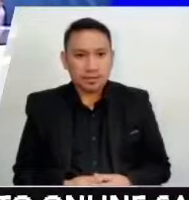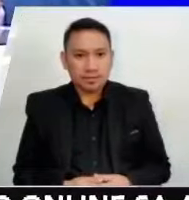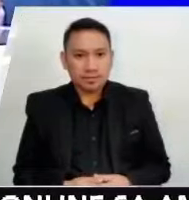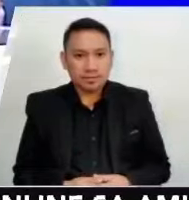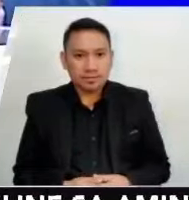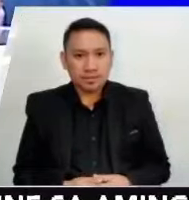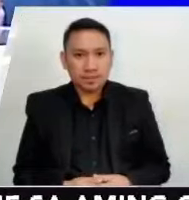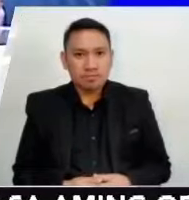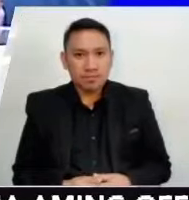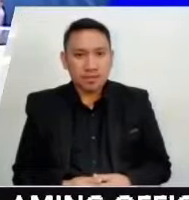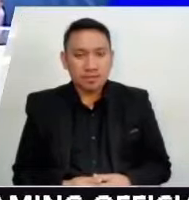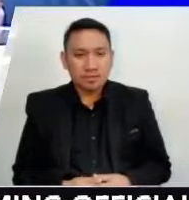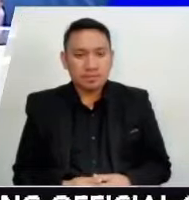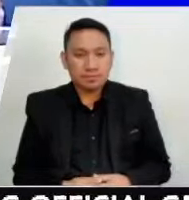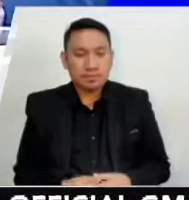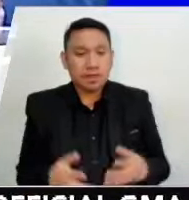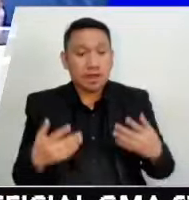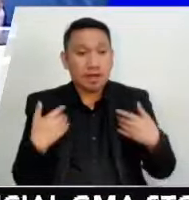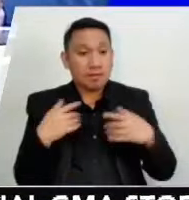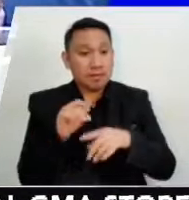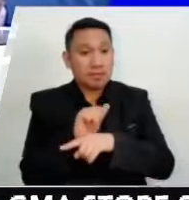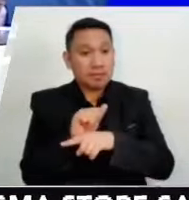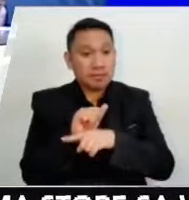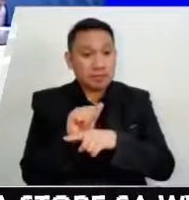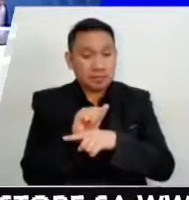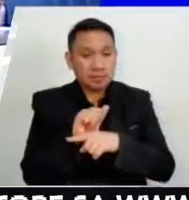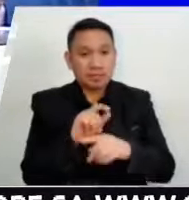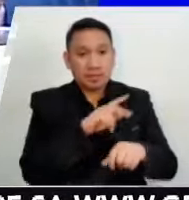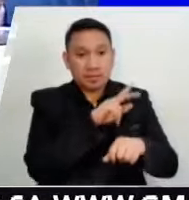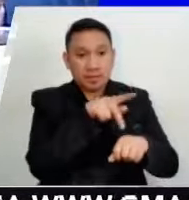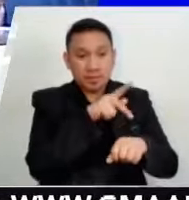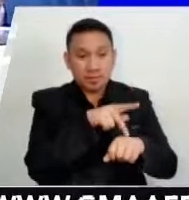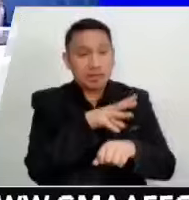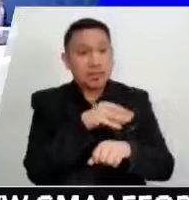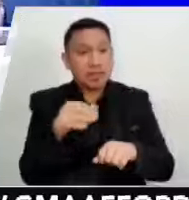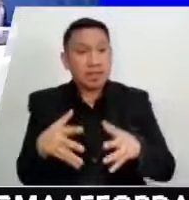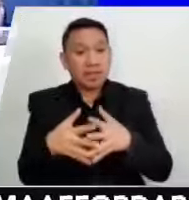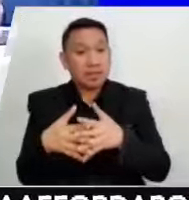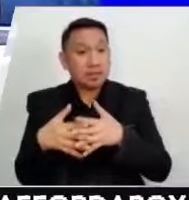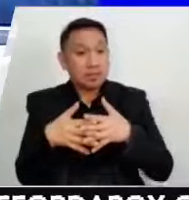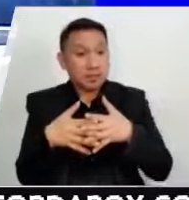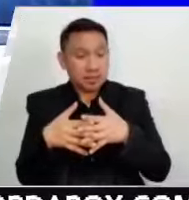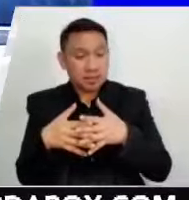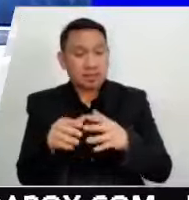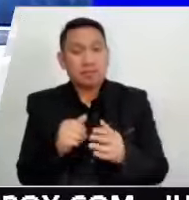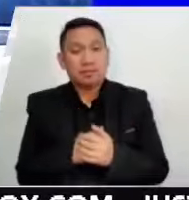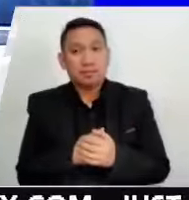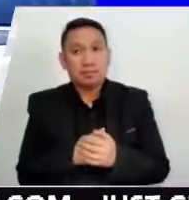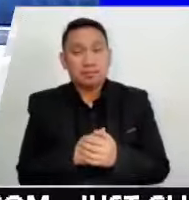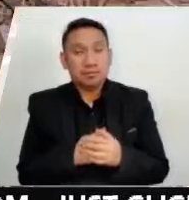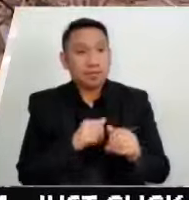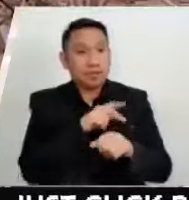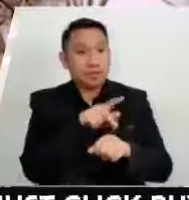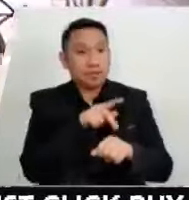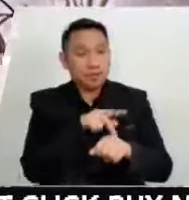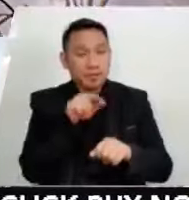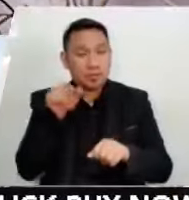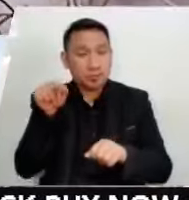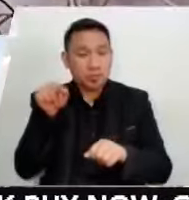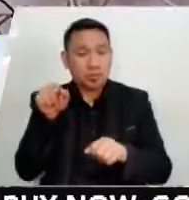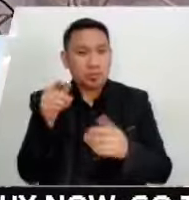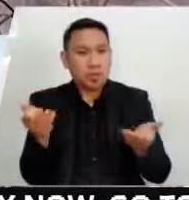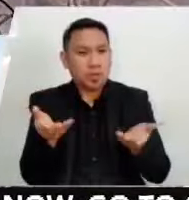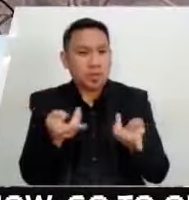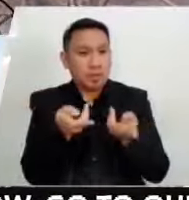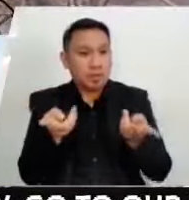Magkakaroon ng balikatang joint military exercises ang Pilipinas at Amerika sa bahagi ng Pilipinas na malapit sa Taiwan. Ayon sa Armed Forces